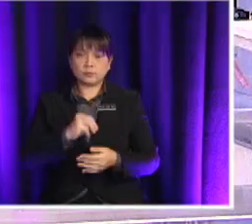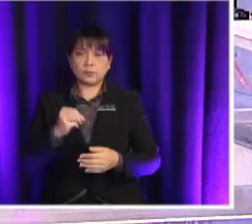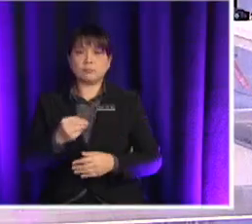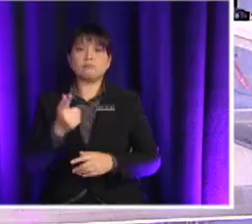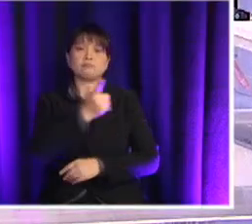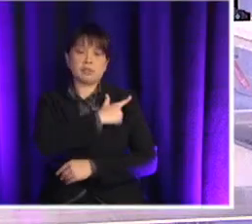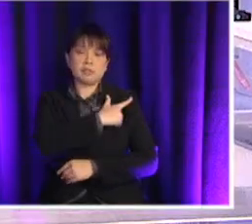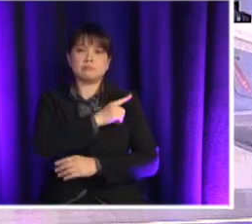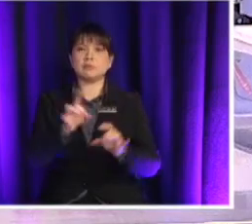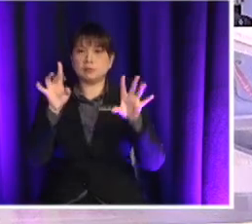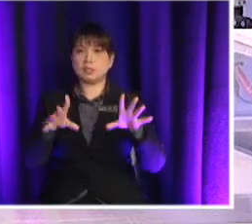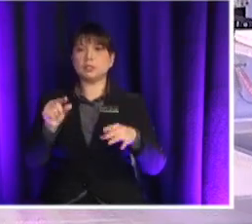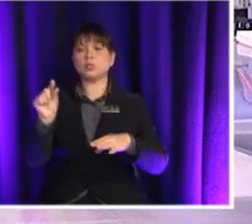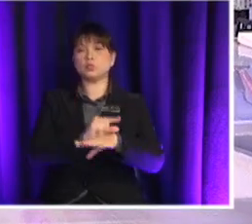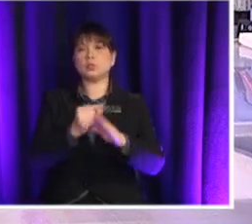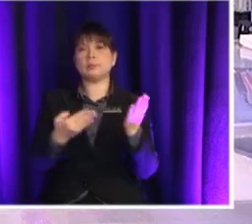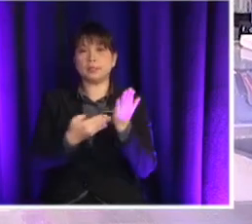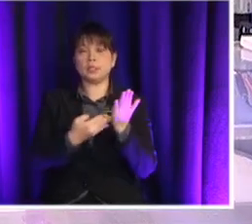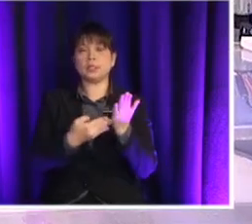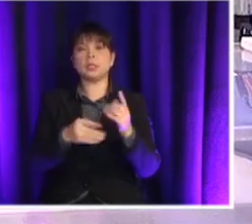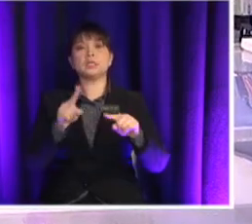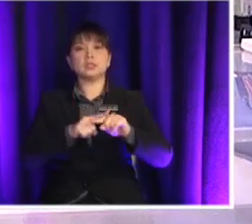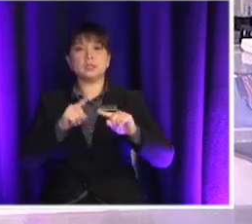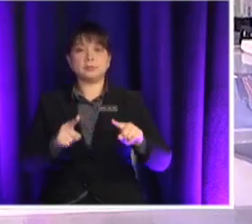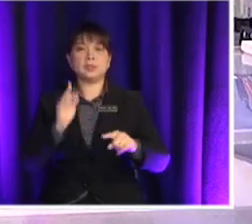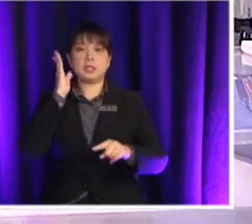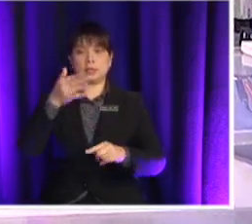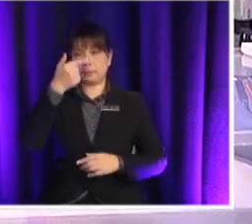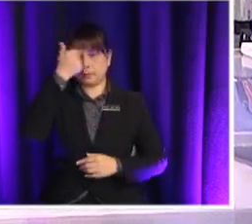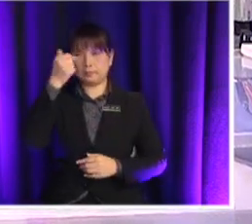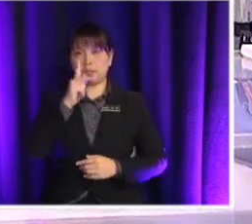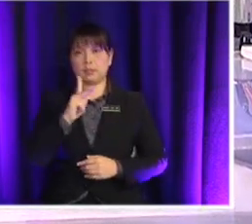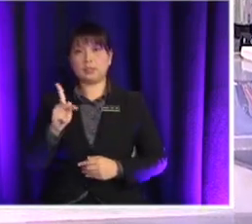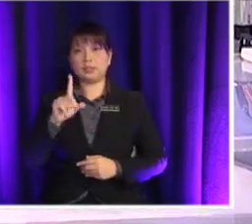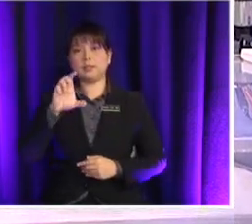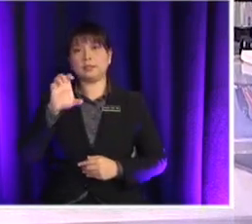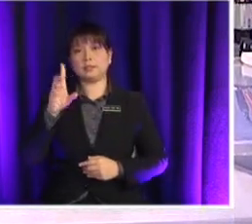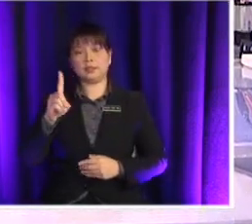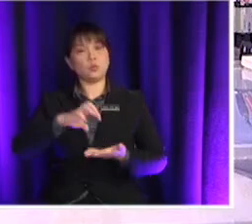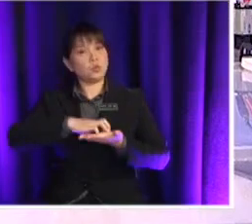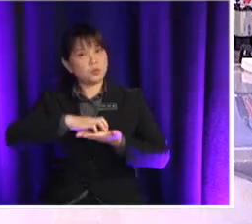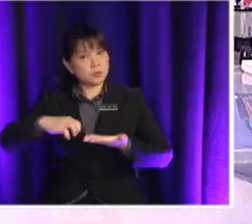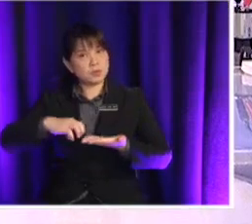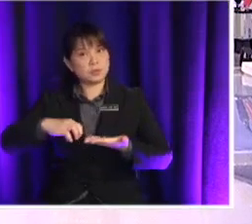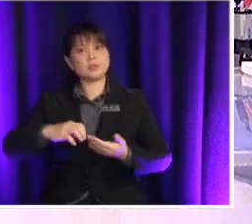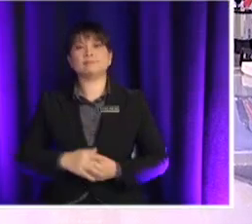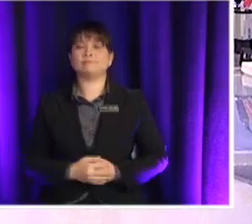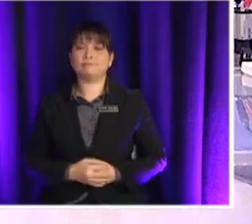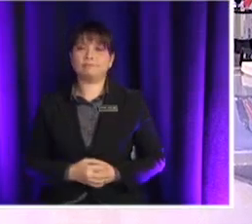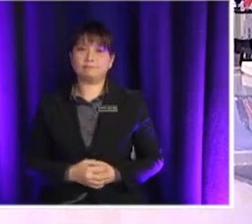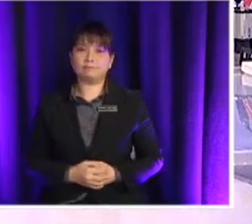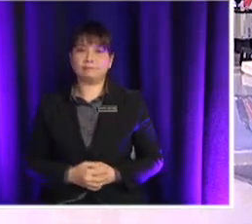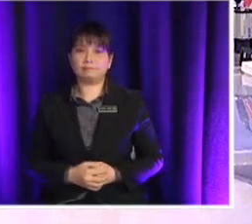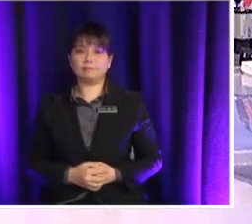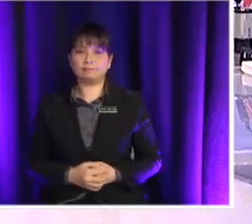bateri. Boleh bila juga. dia terus pakai bateri, boleh. Tapi akan boleh menyebabkan LED ni pandailah Aiman. Jadi saya nak cuba boleh, cikgu?